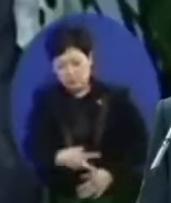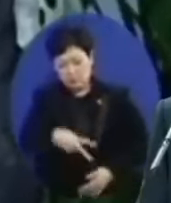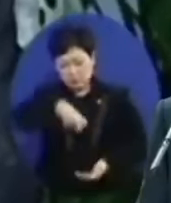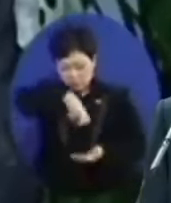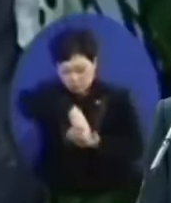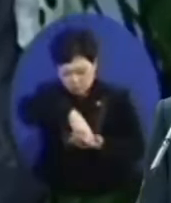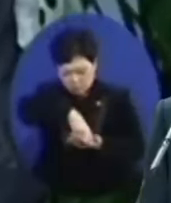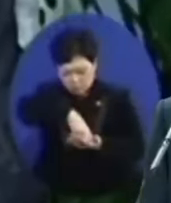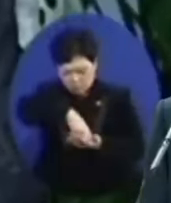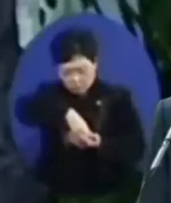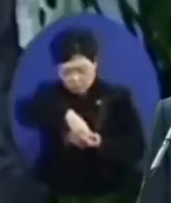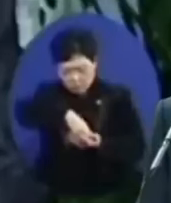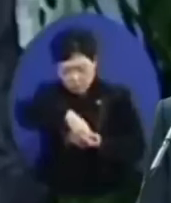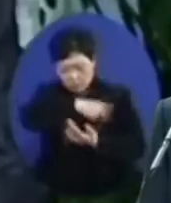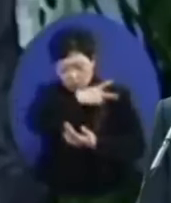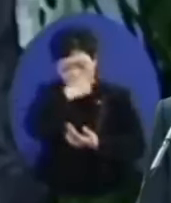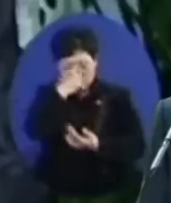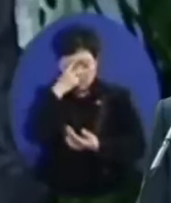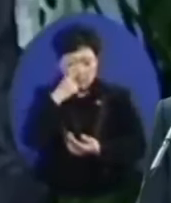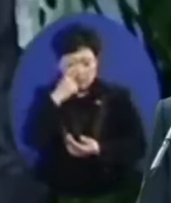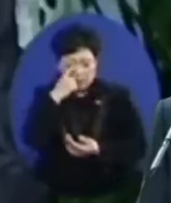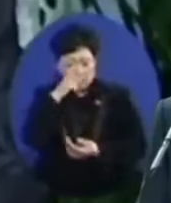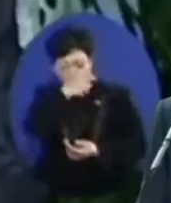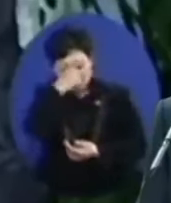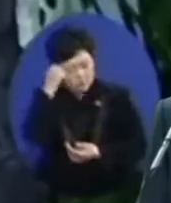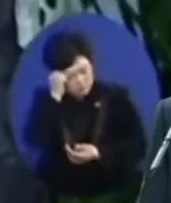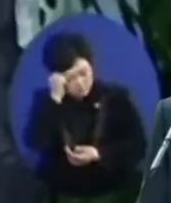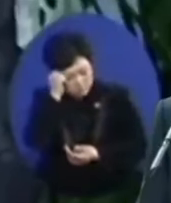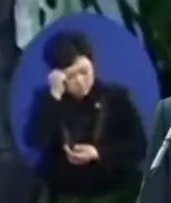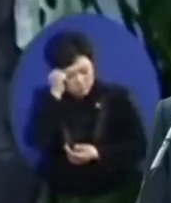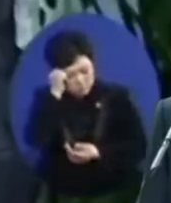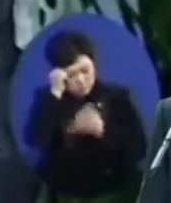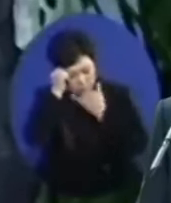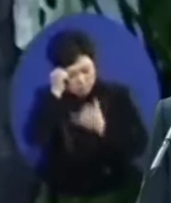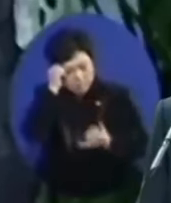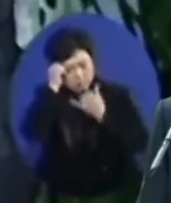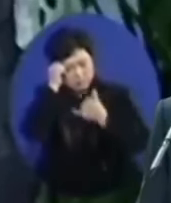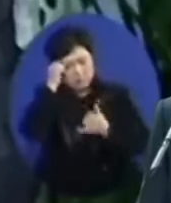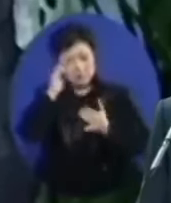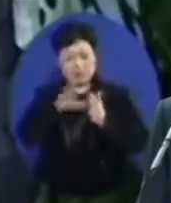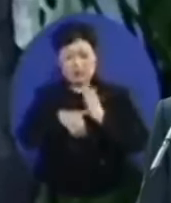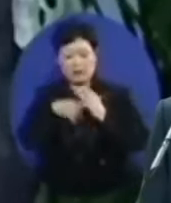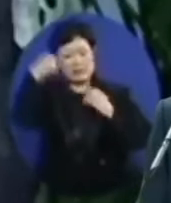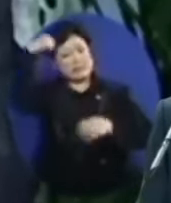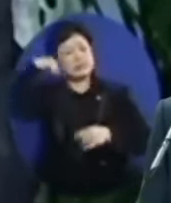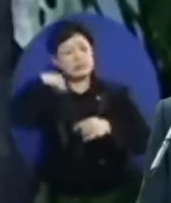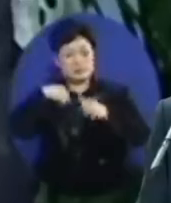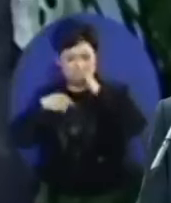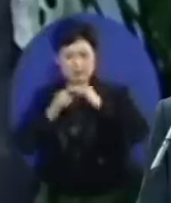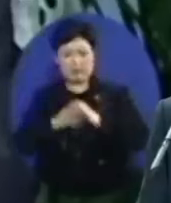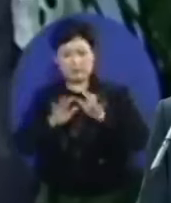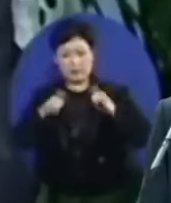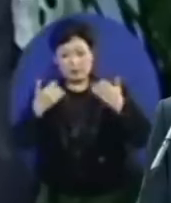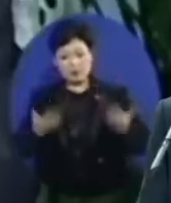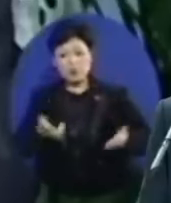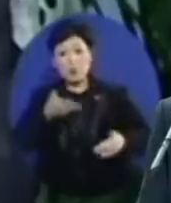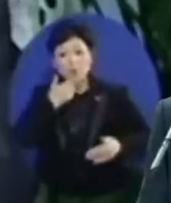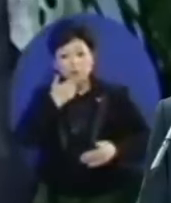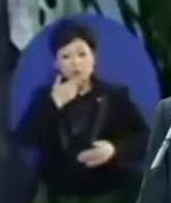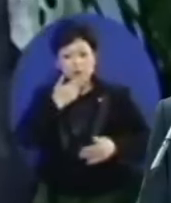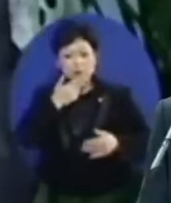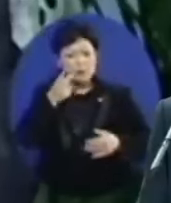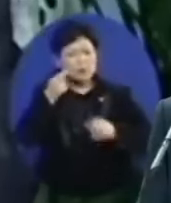앉아서 잠을 자야지 안 자고는 못 견디겠습니다. 내가 그때 느꼈습니다. 사람이 쉬지 않고는 못